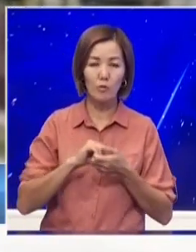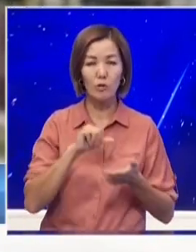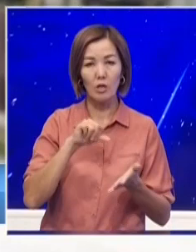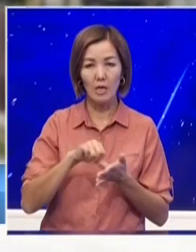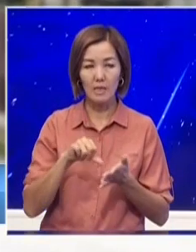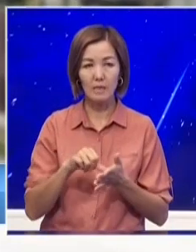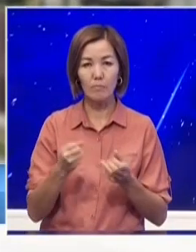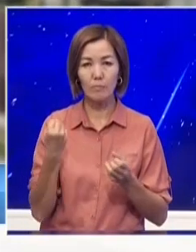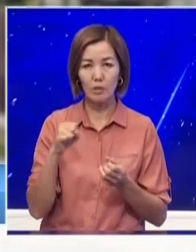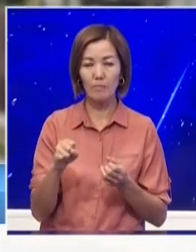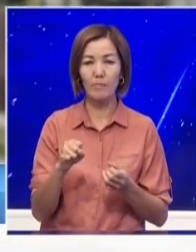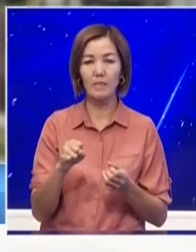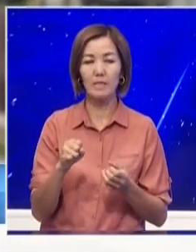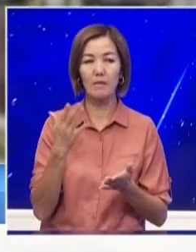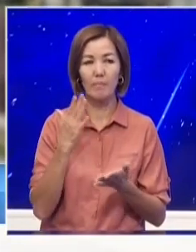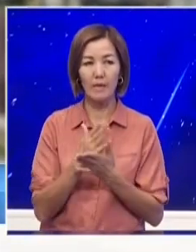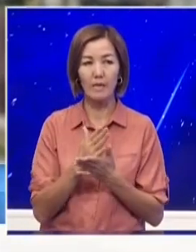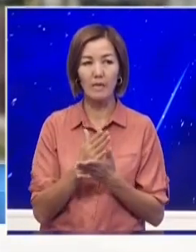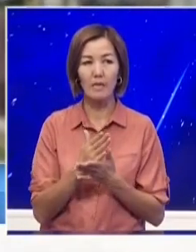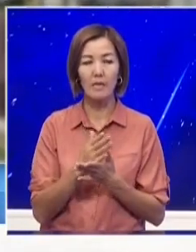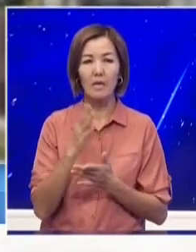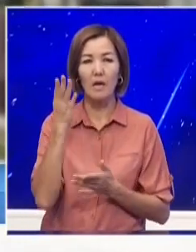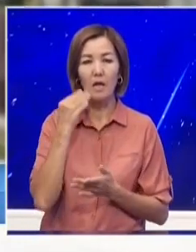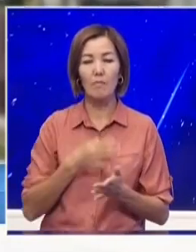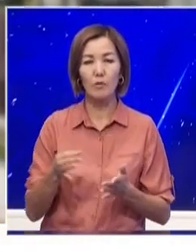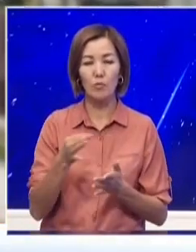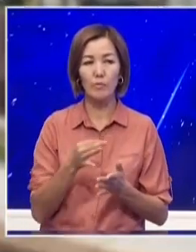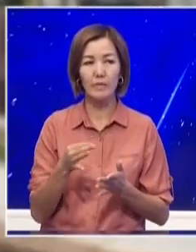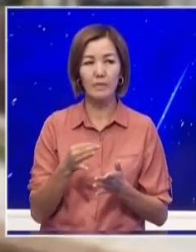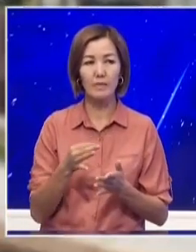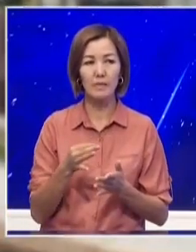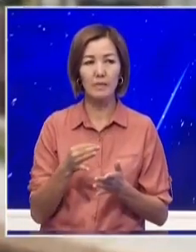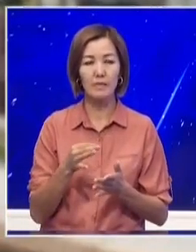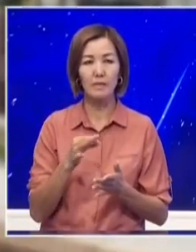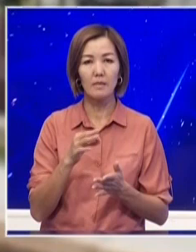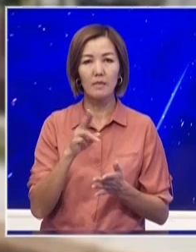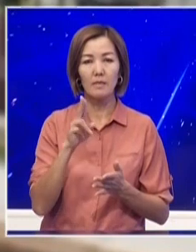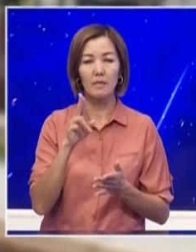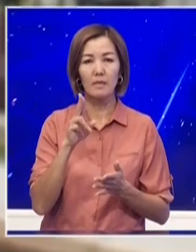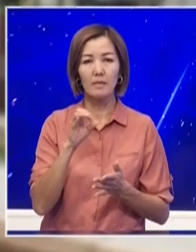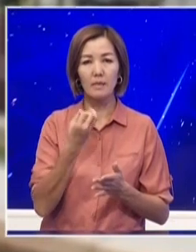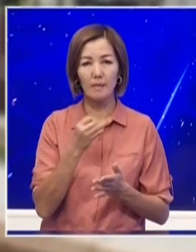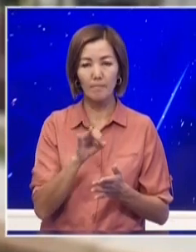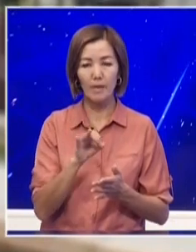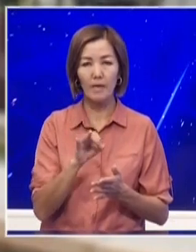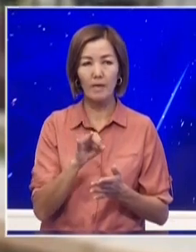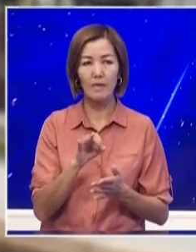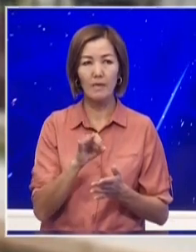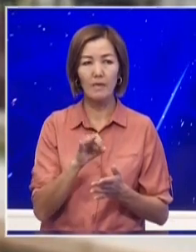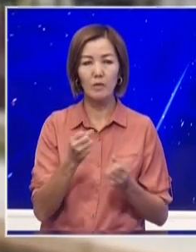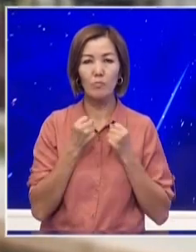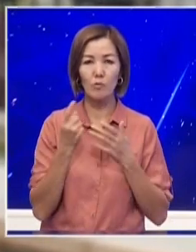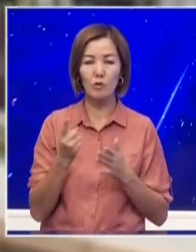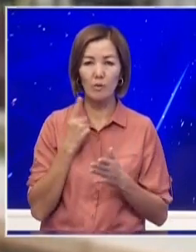қатысып, жеңімпаз жүлдегер отқандар бар. Айта кетсек, Алматы облысының Сембай Хамид деген балуан грек-рим күресінің спорт